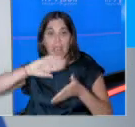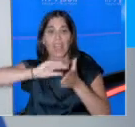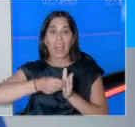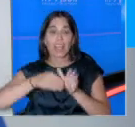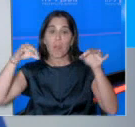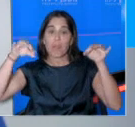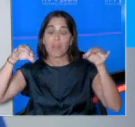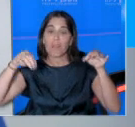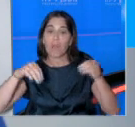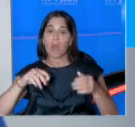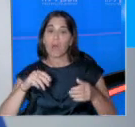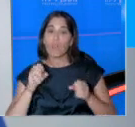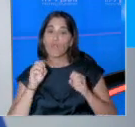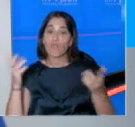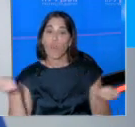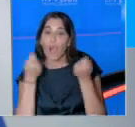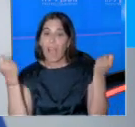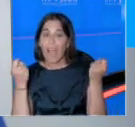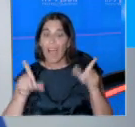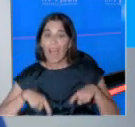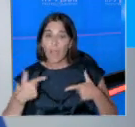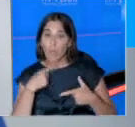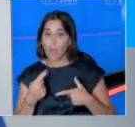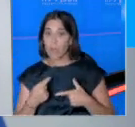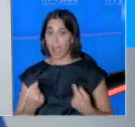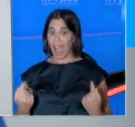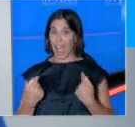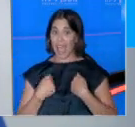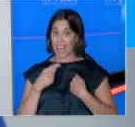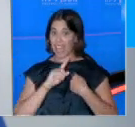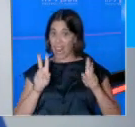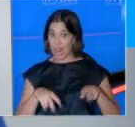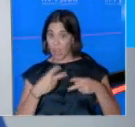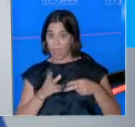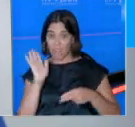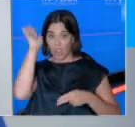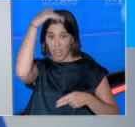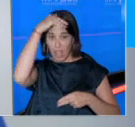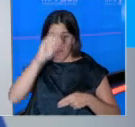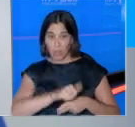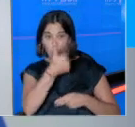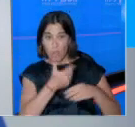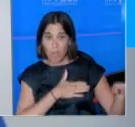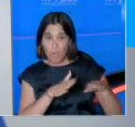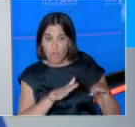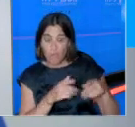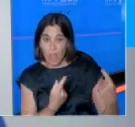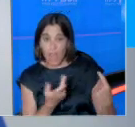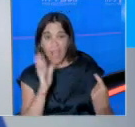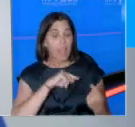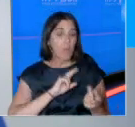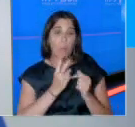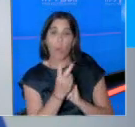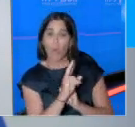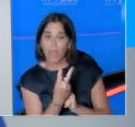חי, כולכם ראיתם את זה, הוא אמר, אני מצטט, אני לא אאפשר ליאיר לפיד להיות ראש ממשלה, גם לא